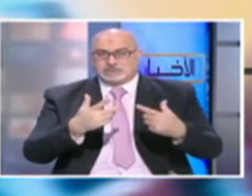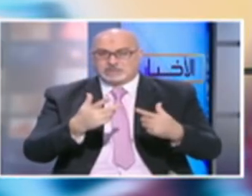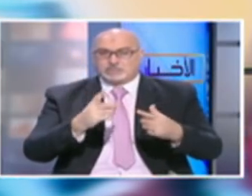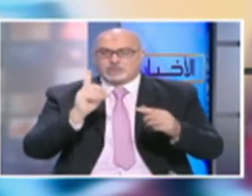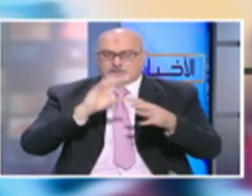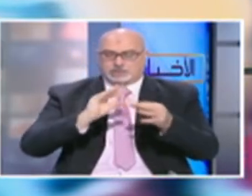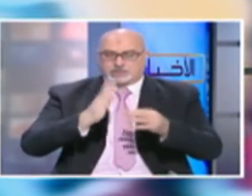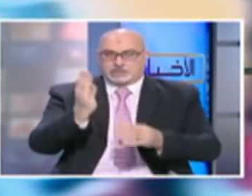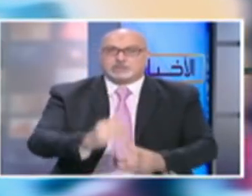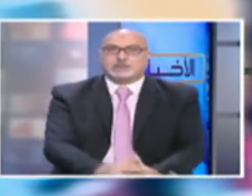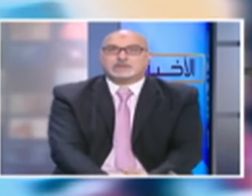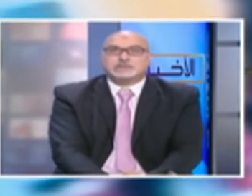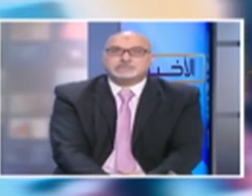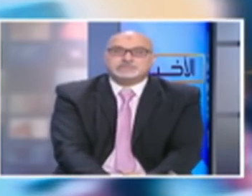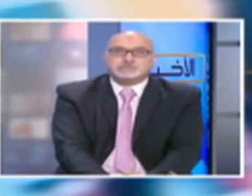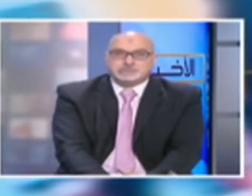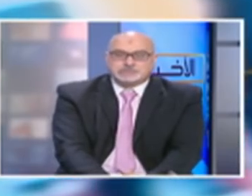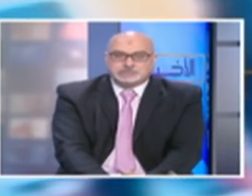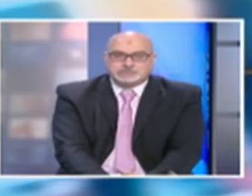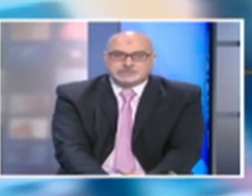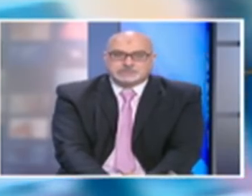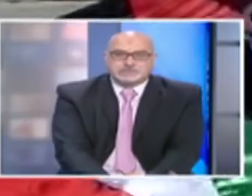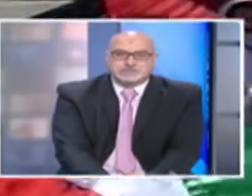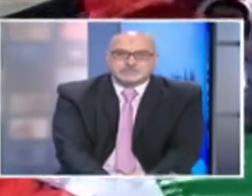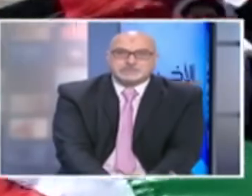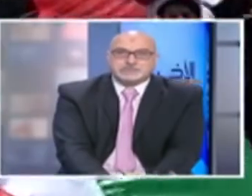لعفاف بالهشات والتقرير لصالح قاسي.